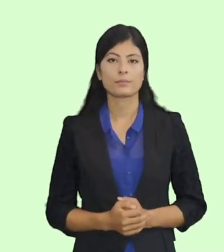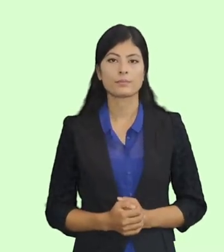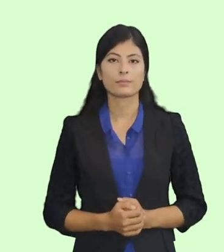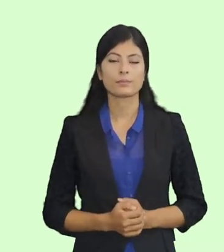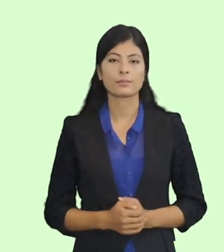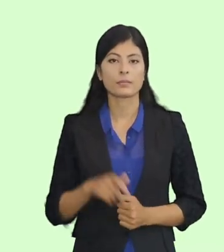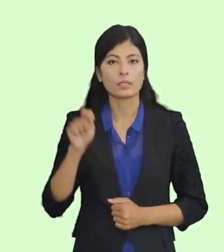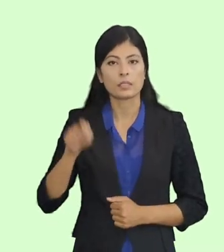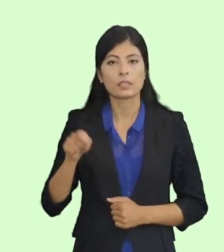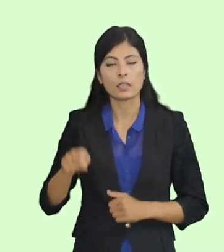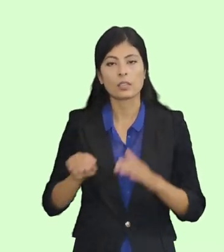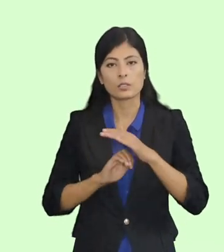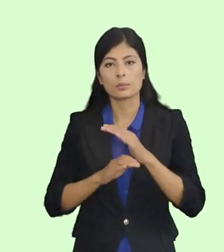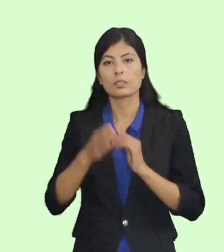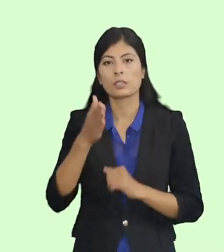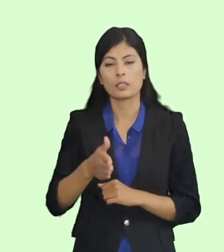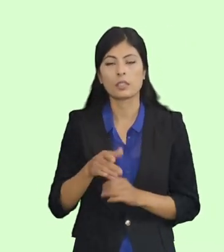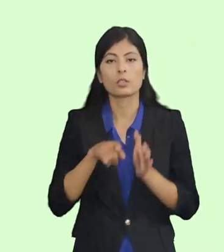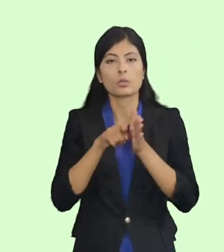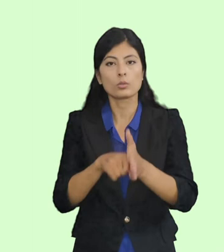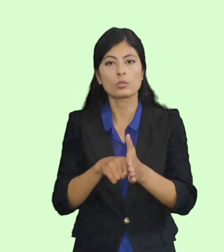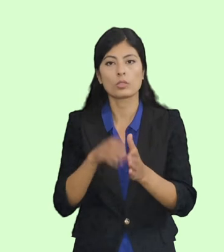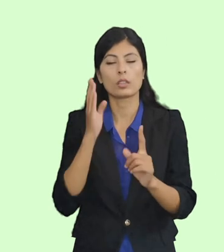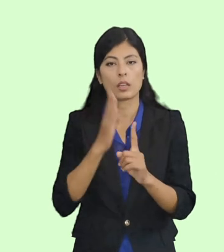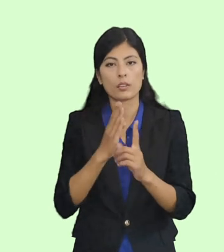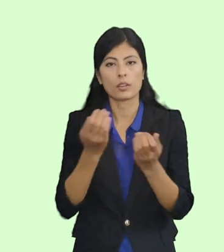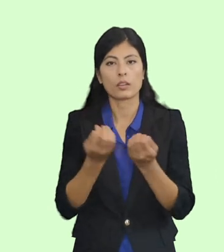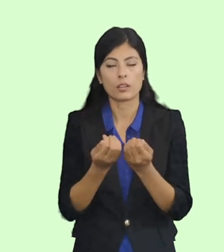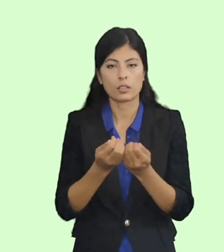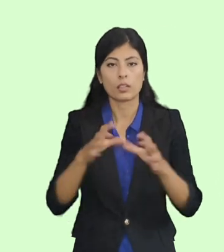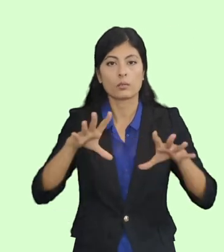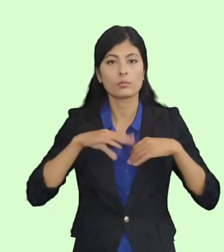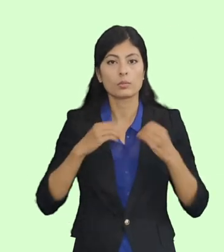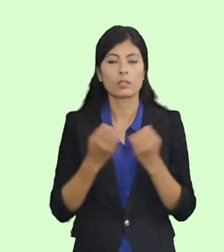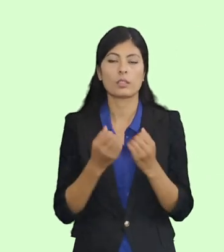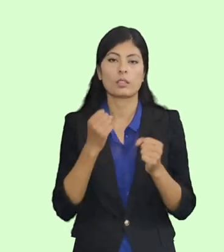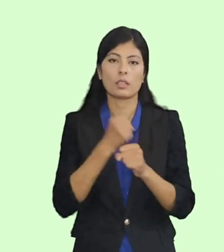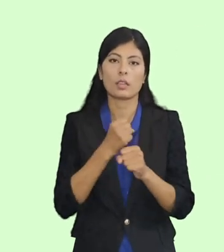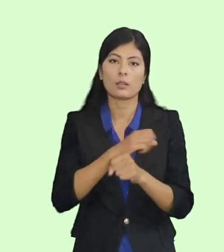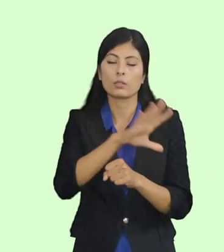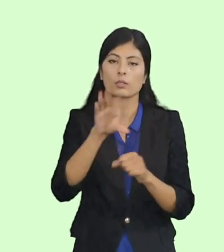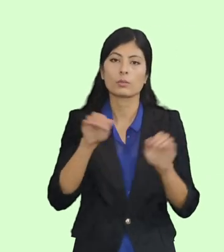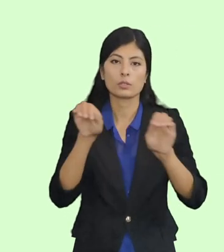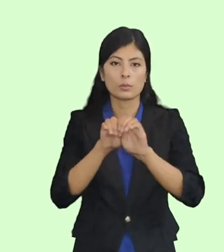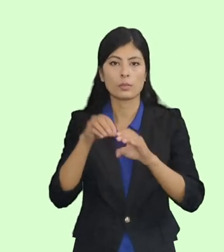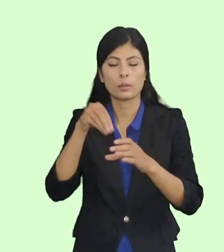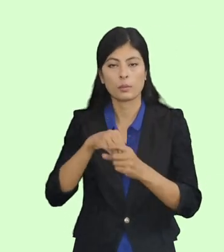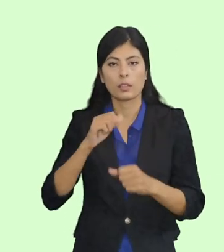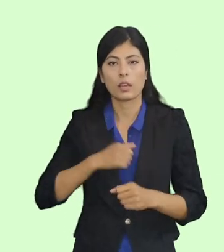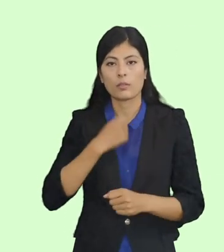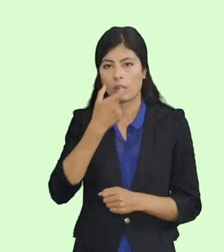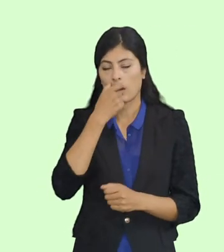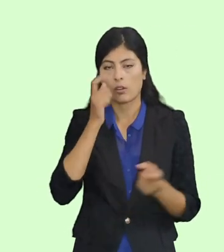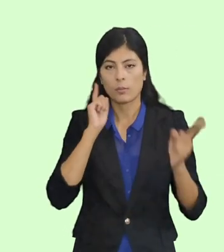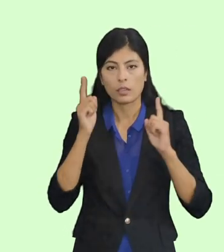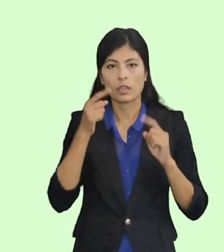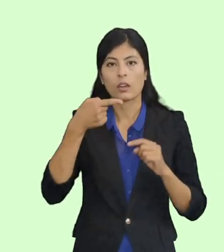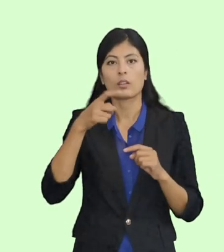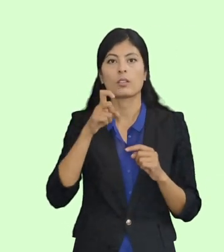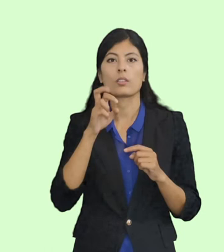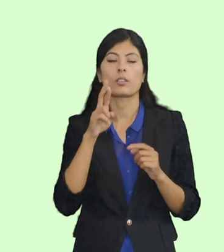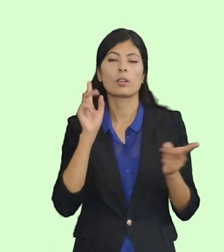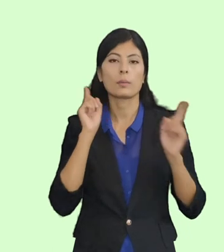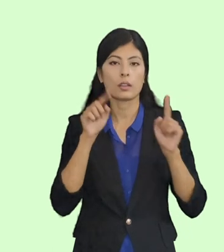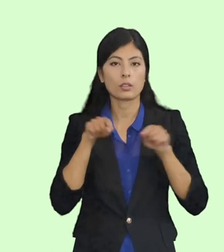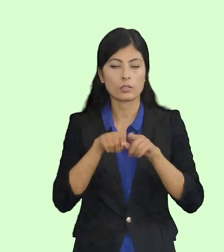न्यायिक समितिले उजुरीको कारवाही गर्दा अप्नाउनु पर्ने कार्यविधि सम्बन्धमा आफ्नो गाउँपालिका वा नगरपालिकासँग